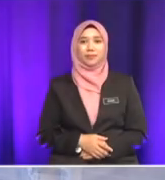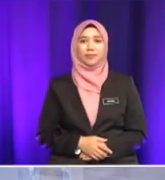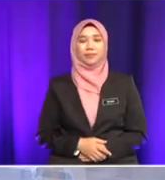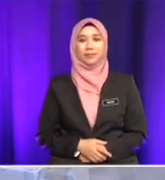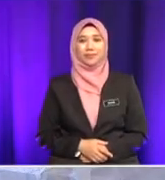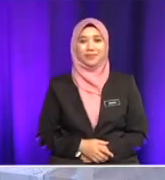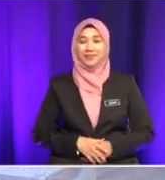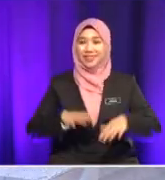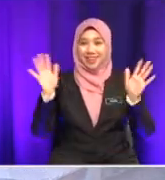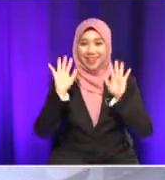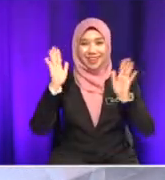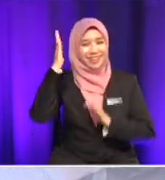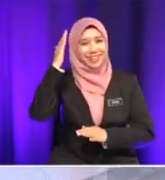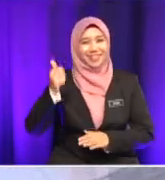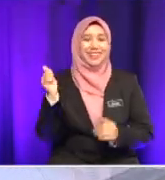Assalamualaikum